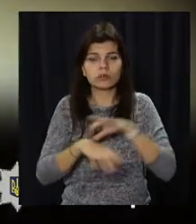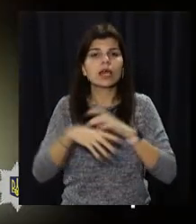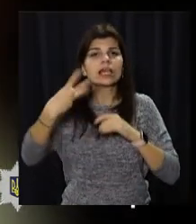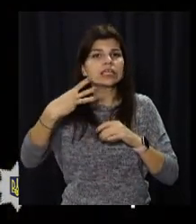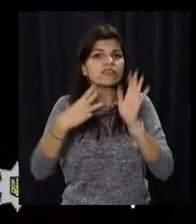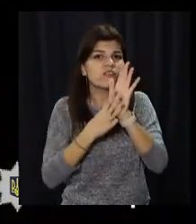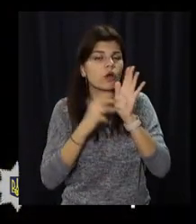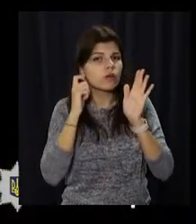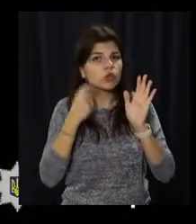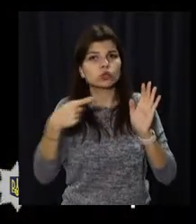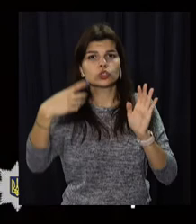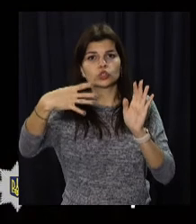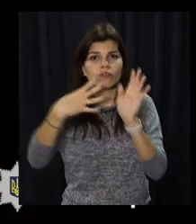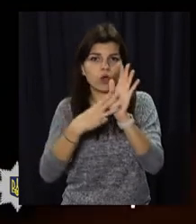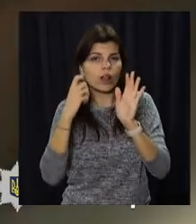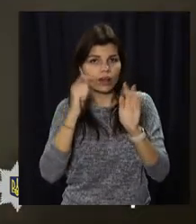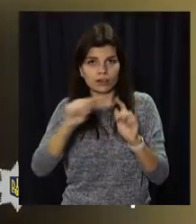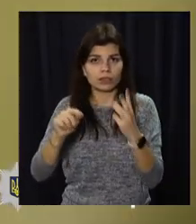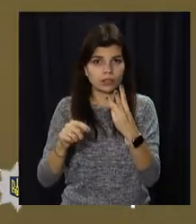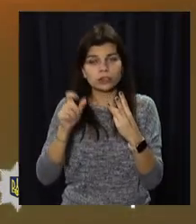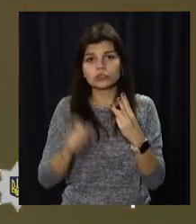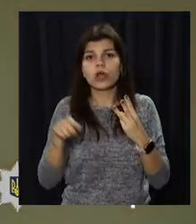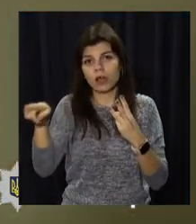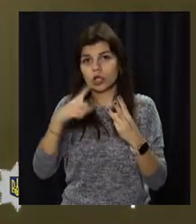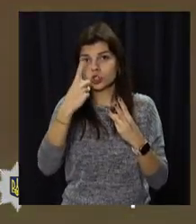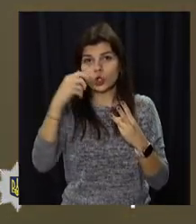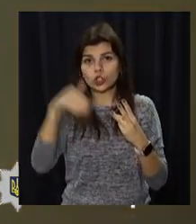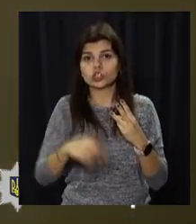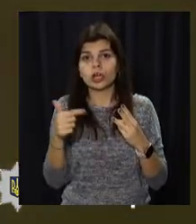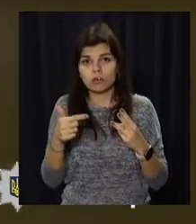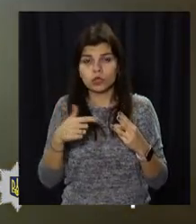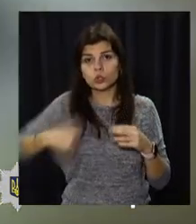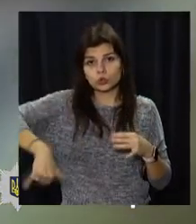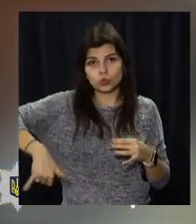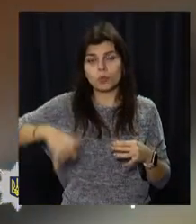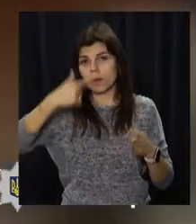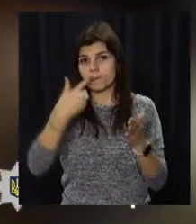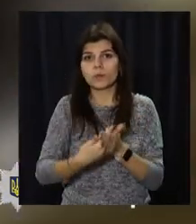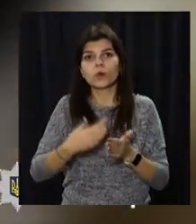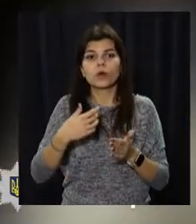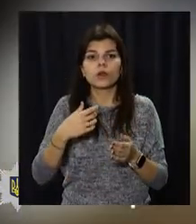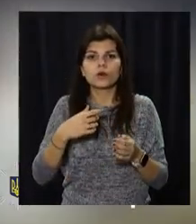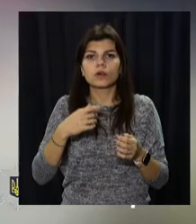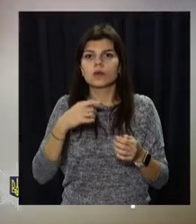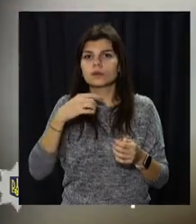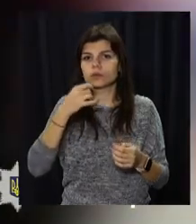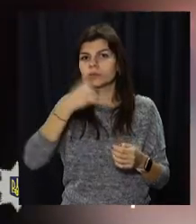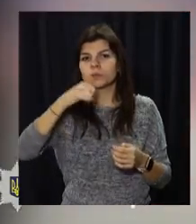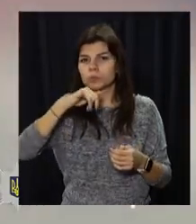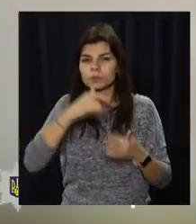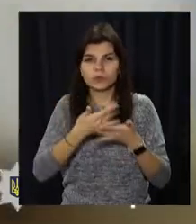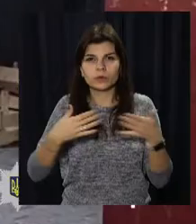до 48 років. При собі ті мали 100 тисяч гривень, сумку з майже 1000 пачок тютюнових виробів